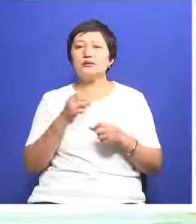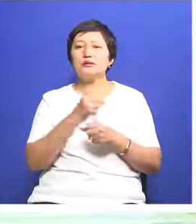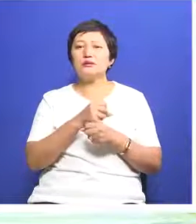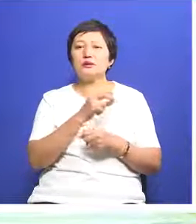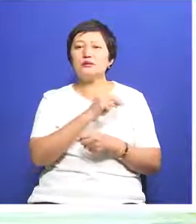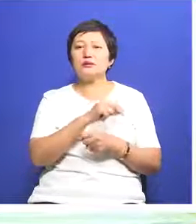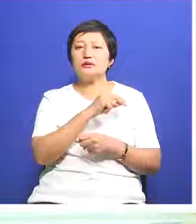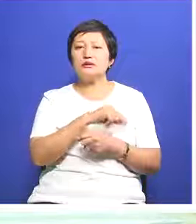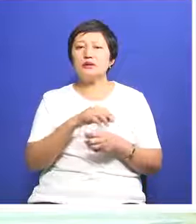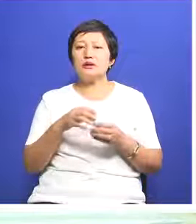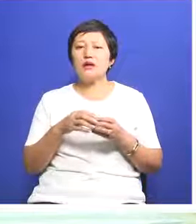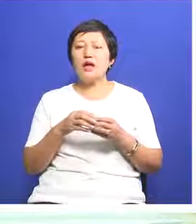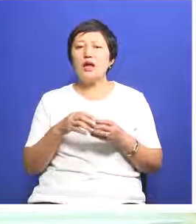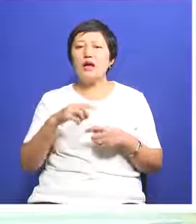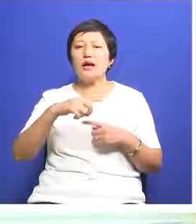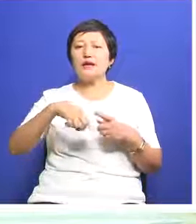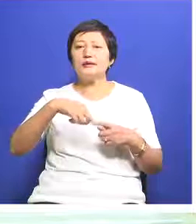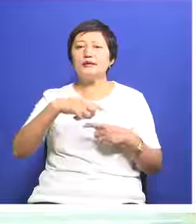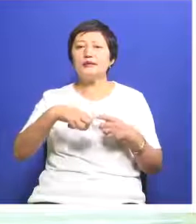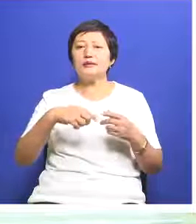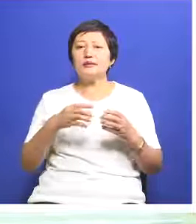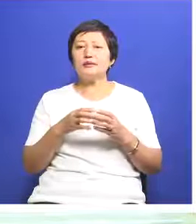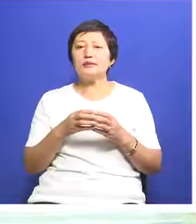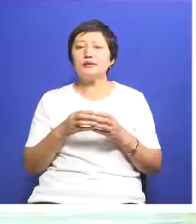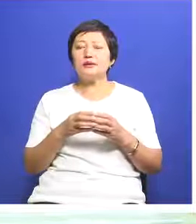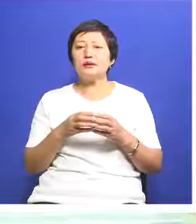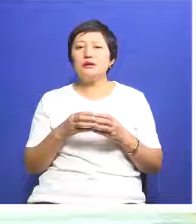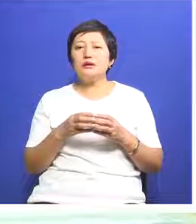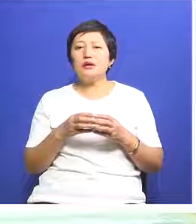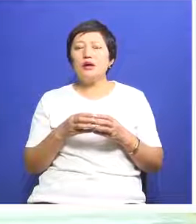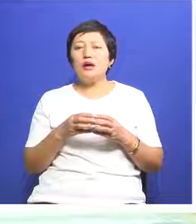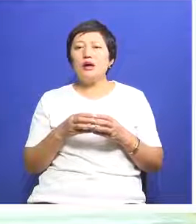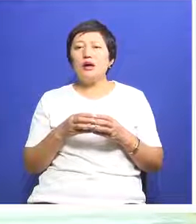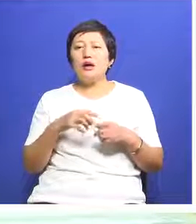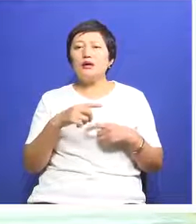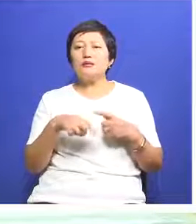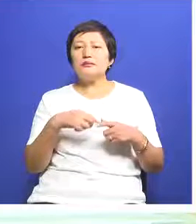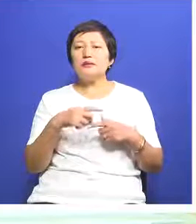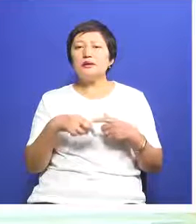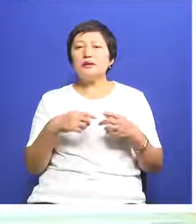Ал және де мынау кәсіпкерлеріміз, енді ол жаңағы кәсіпкерлер